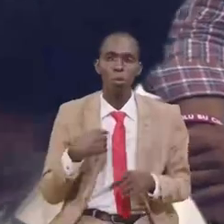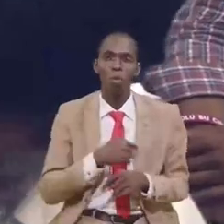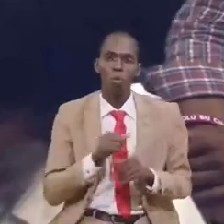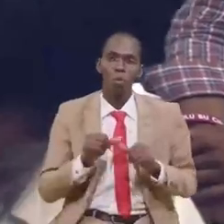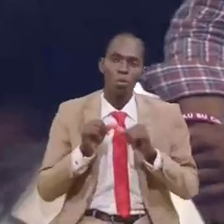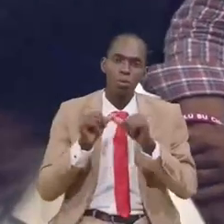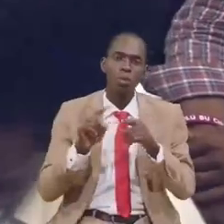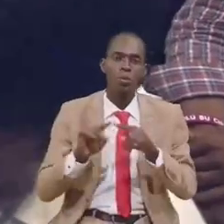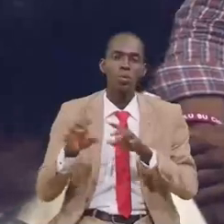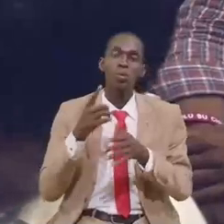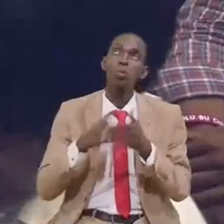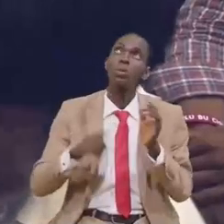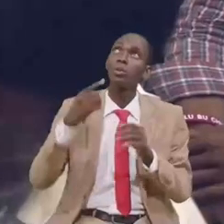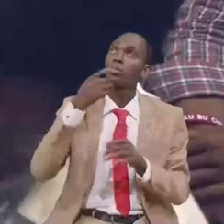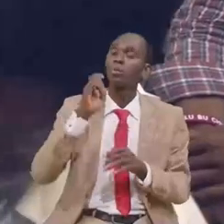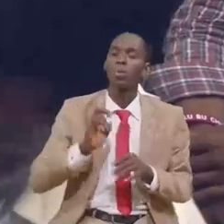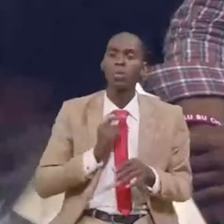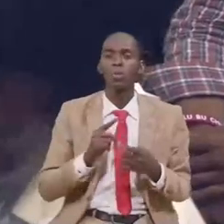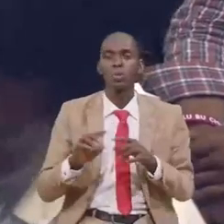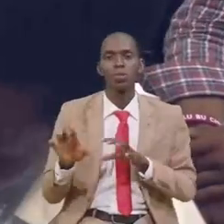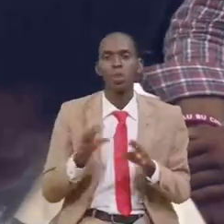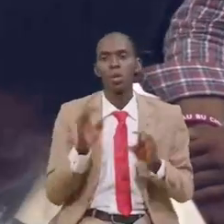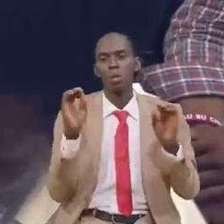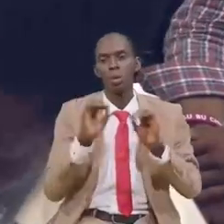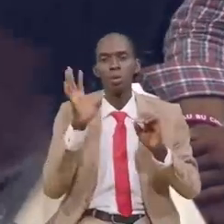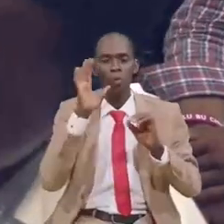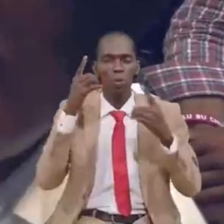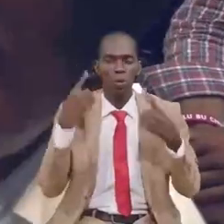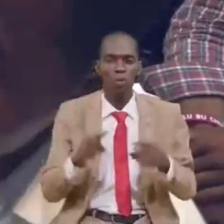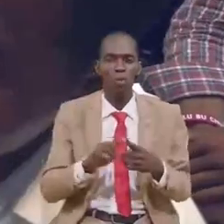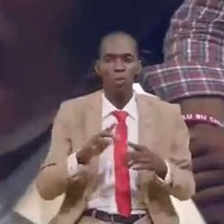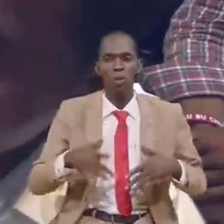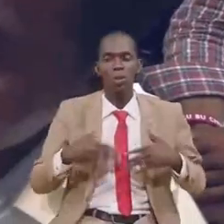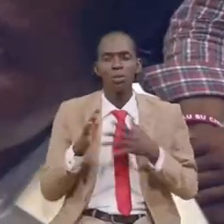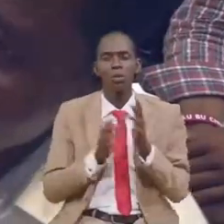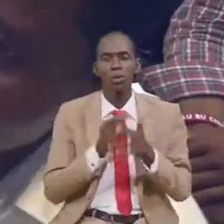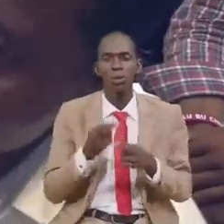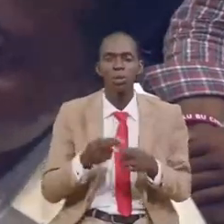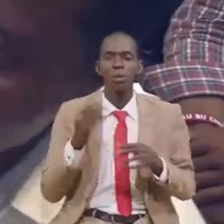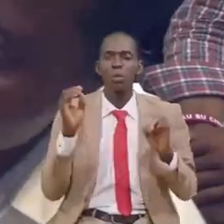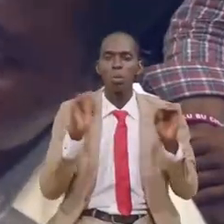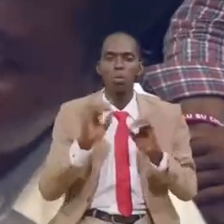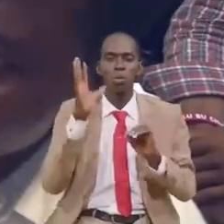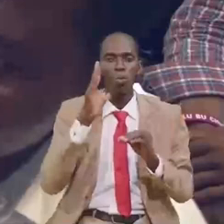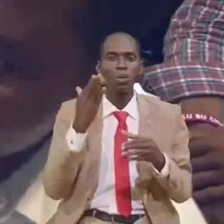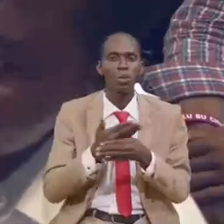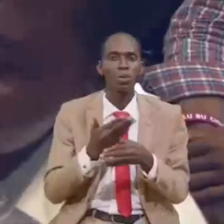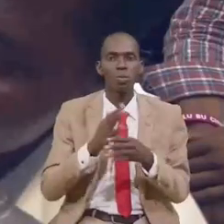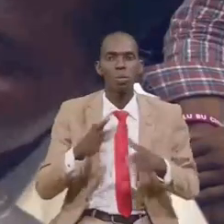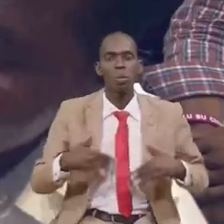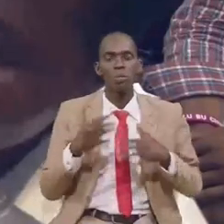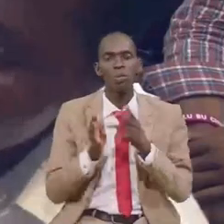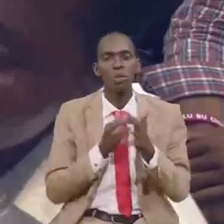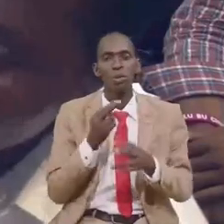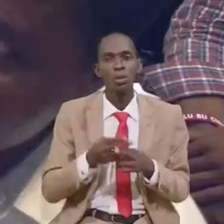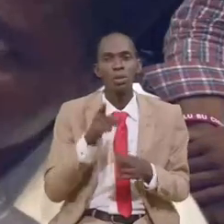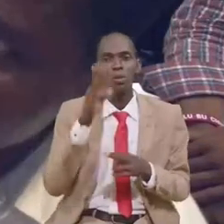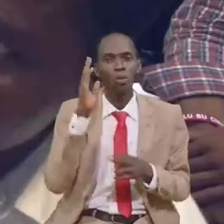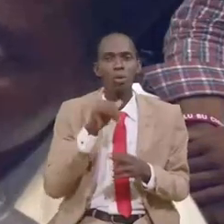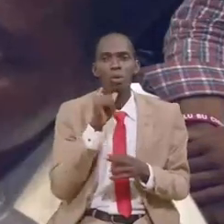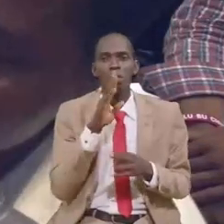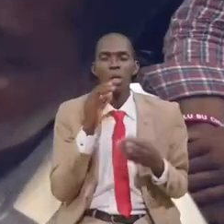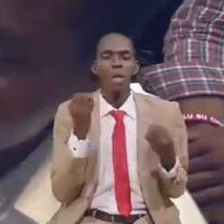de faire. Et rien ne touchera votre vie. Rien ne dérangera votre vie. Vous n'aurez pas peur.